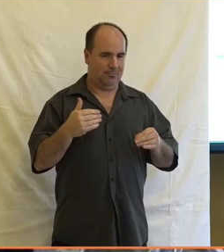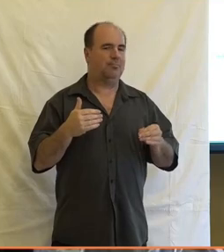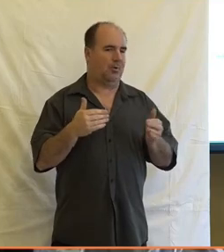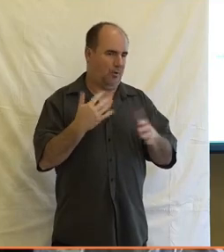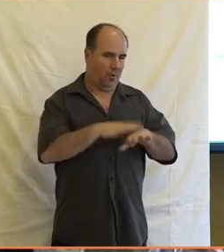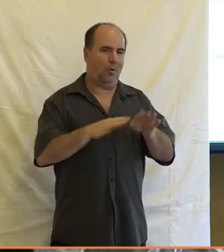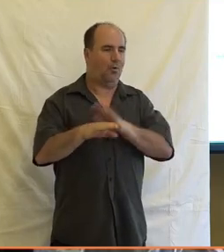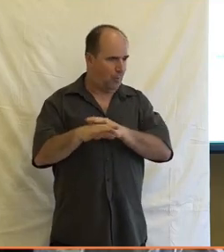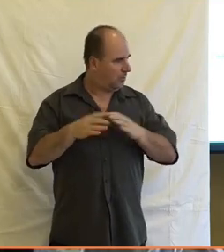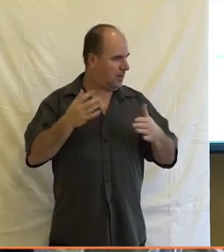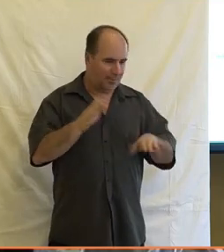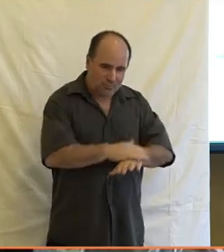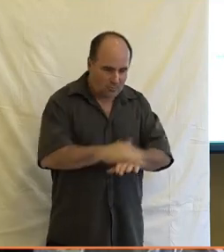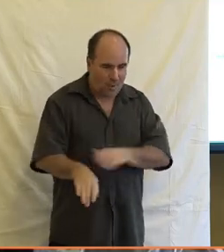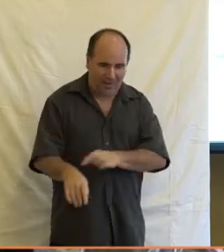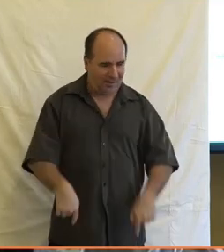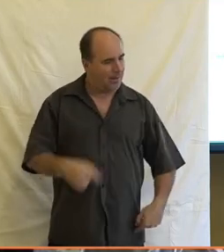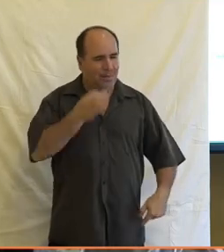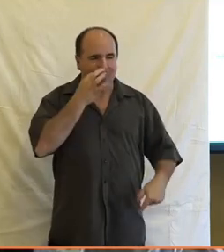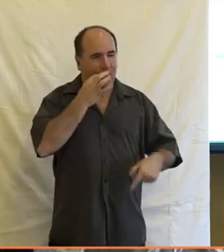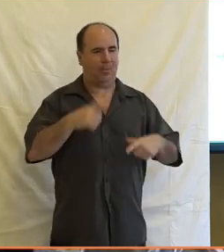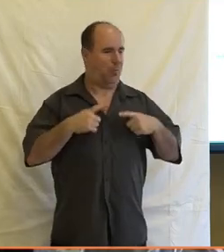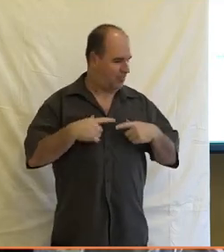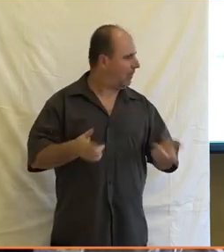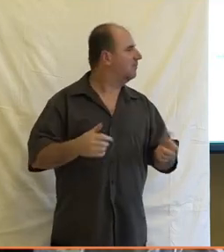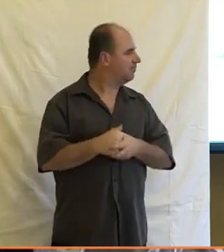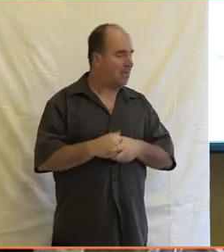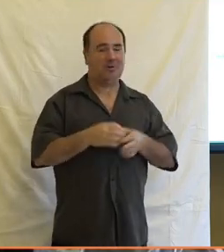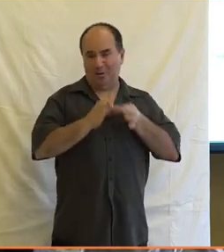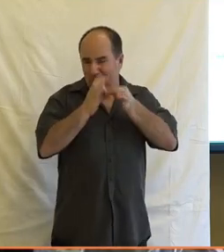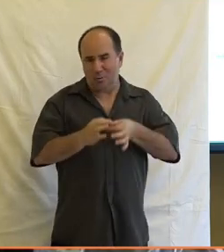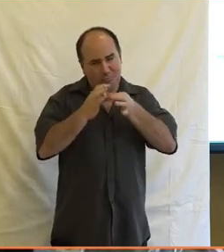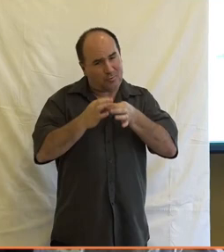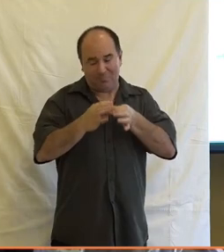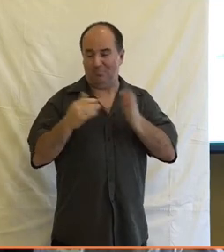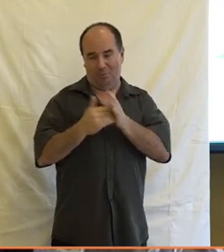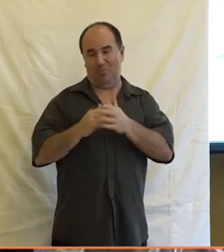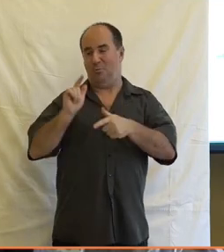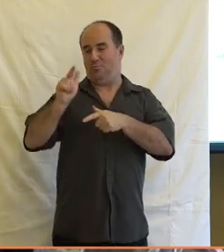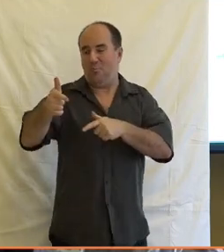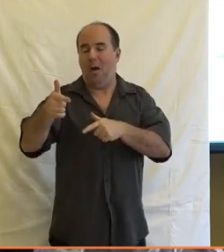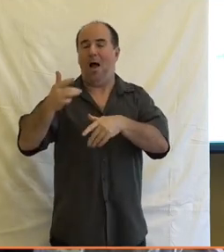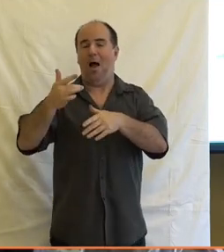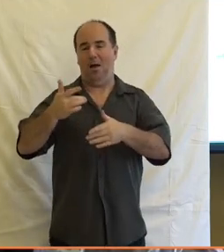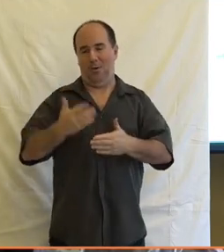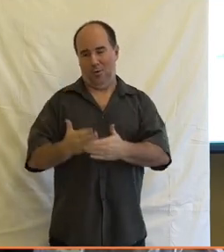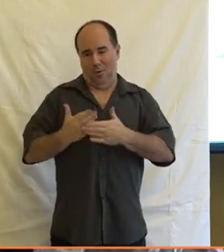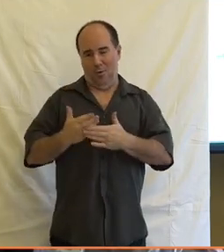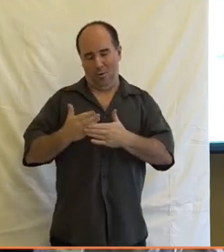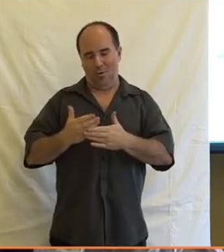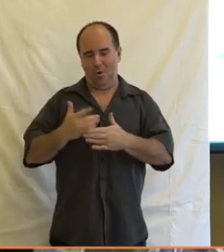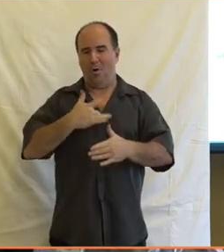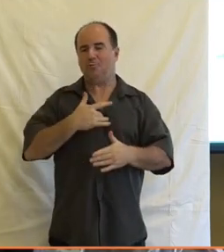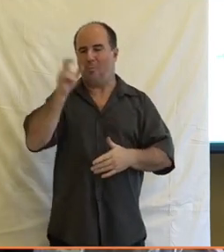se závislou na pomoci druhé osoby 24 hodin denně úplně se vším, což nebyla